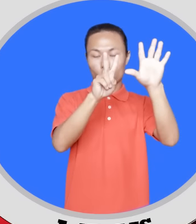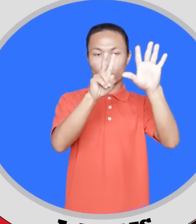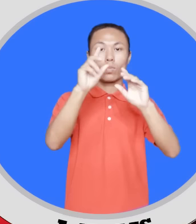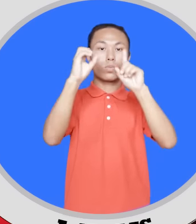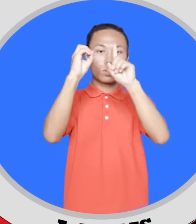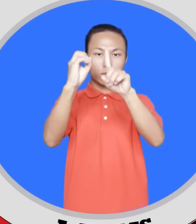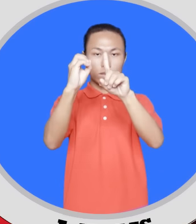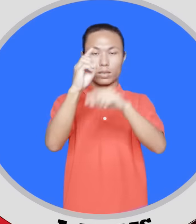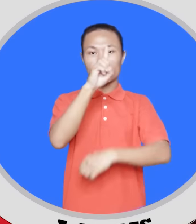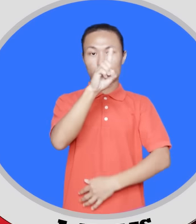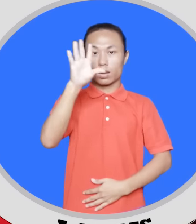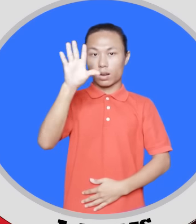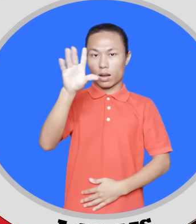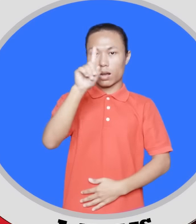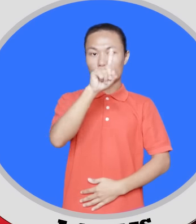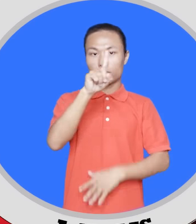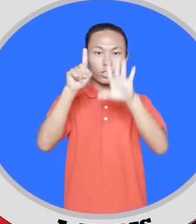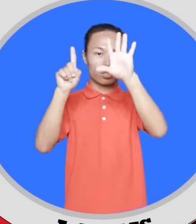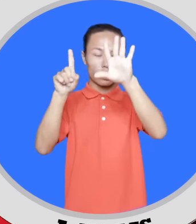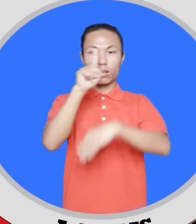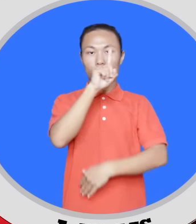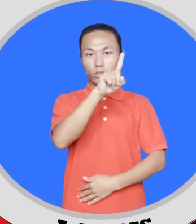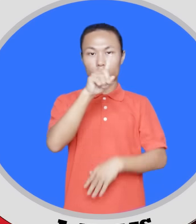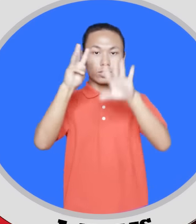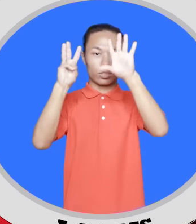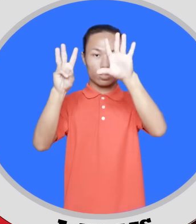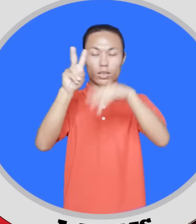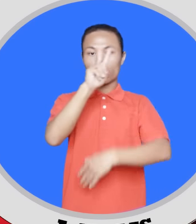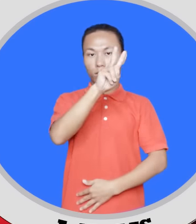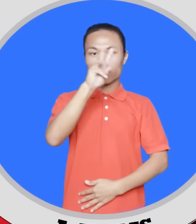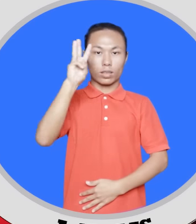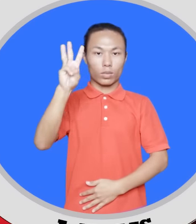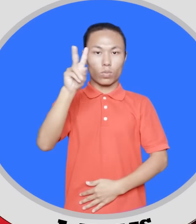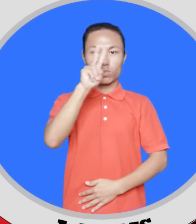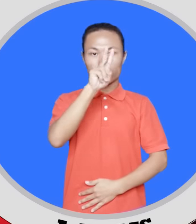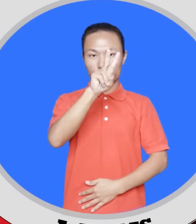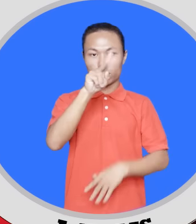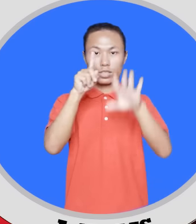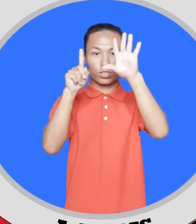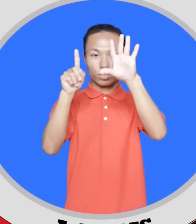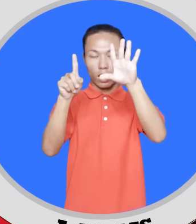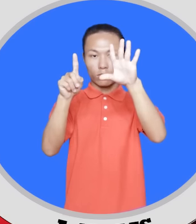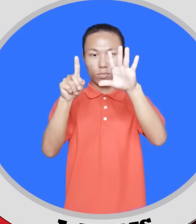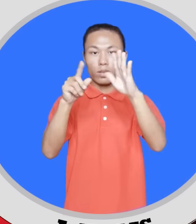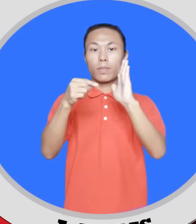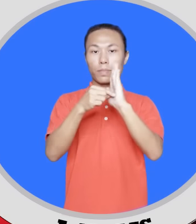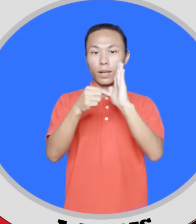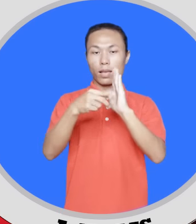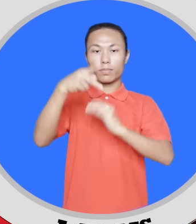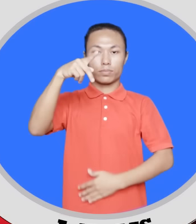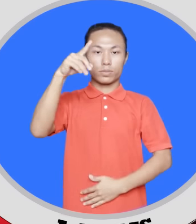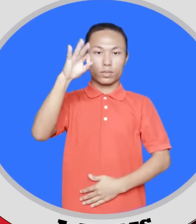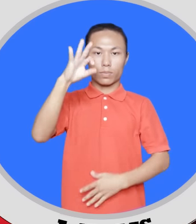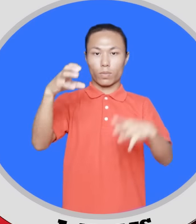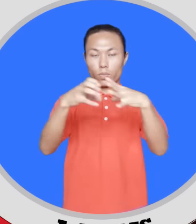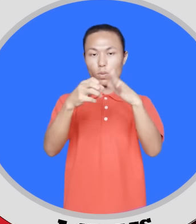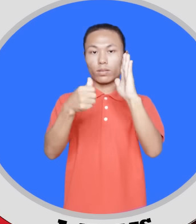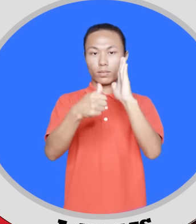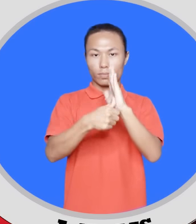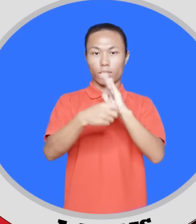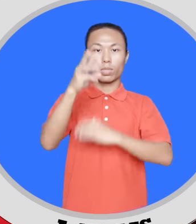င်15ရွှေဘိုခရိုင်တရင်18ရွှေဘိုခရိုင်တရင်23ရွှေဘိုခရိုင်တရင်26ညောင်ဦးခရိုင်တရင်3တို့ဖြစ်